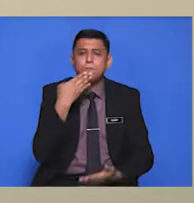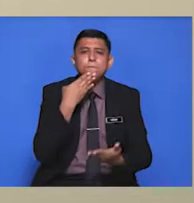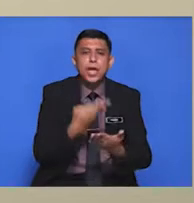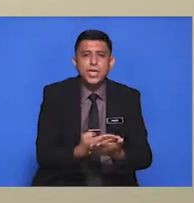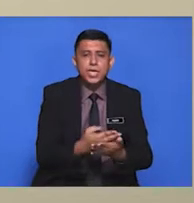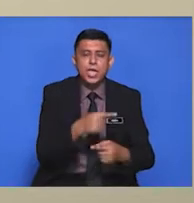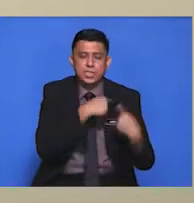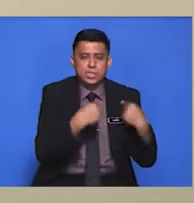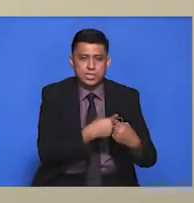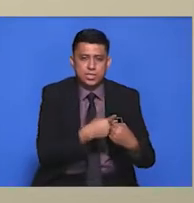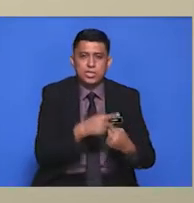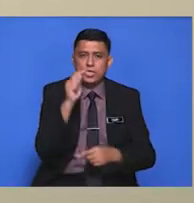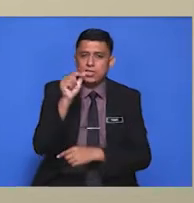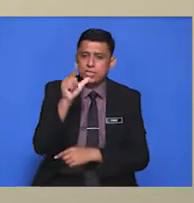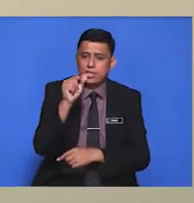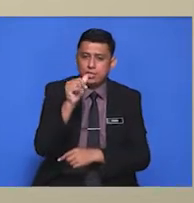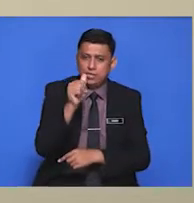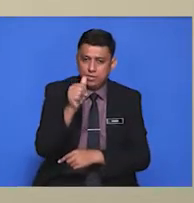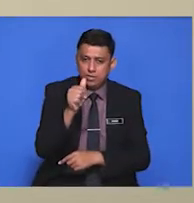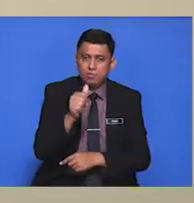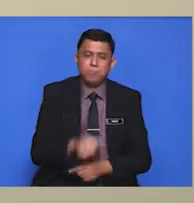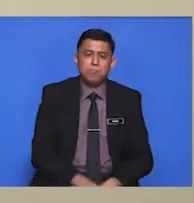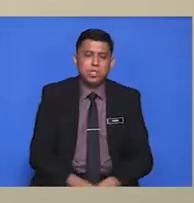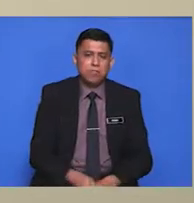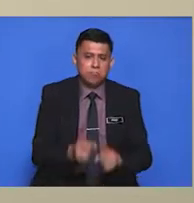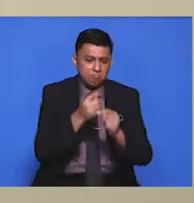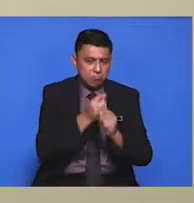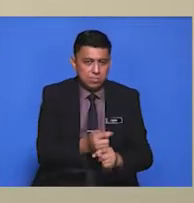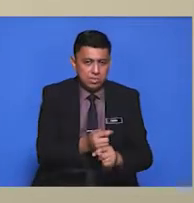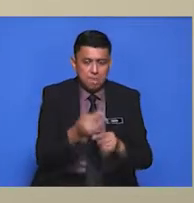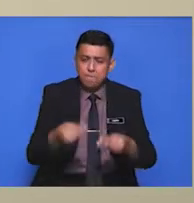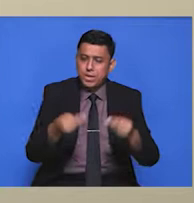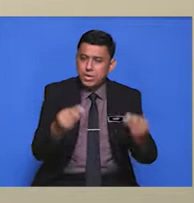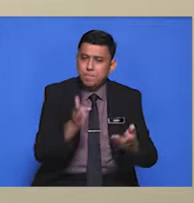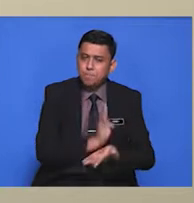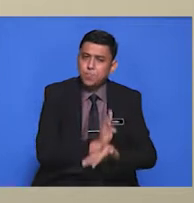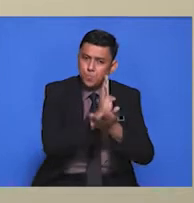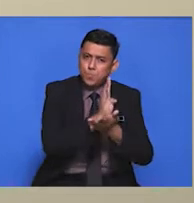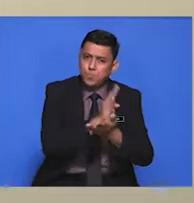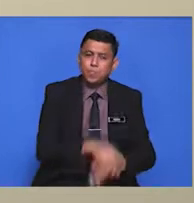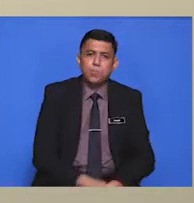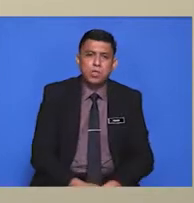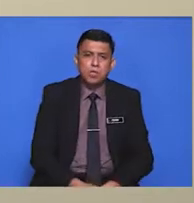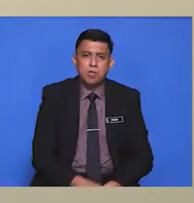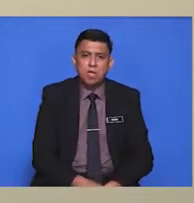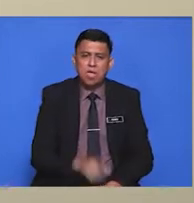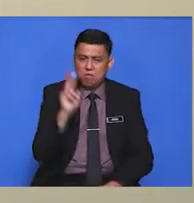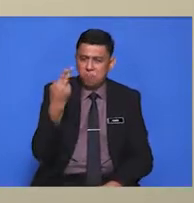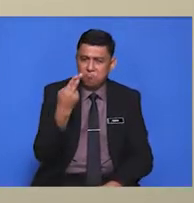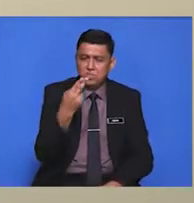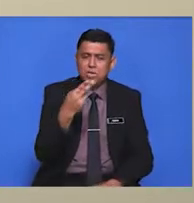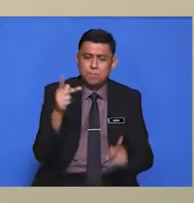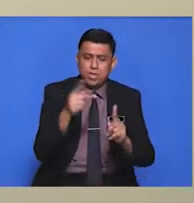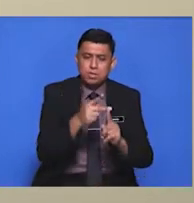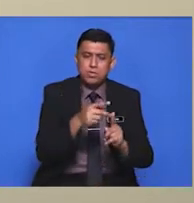dirinya. Ini kerana Talia tetap menghulurkan bantuan walaupun makhluk tersebut merupakan seekor